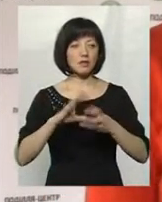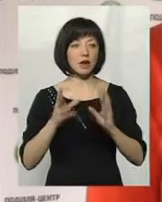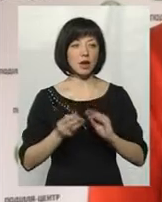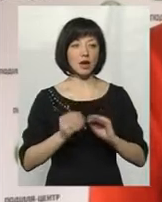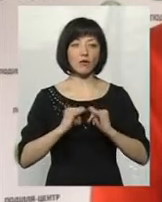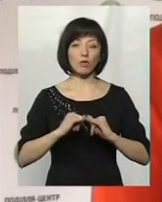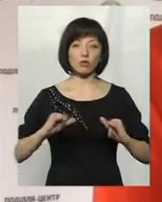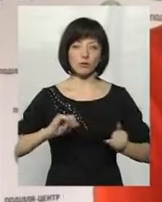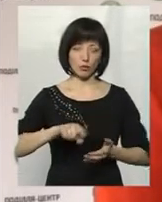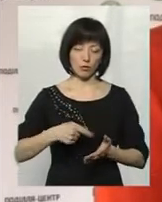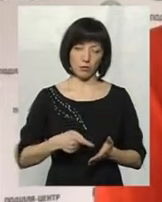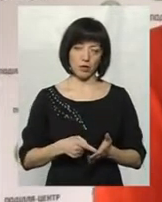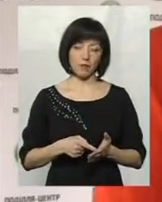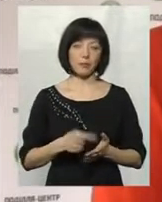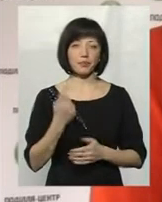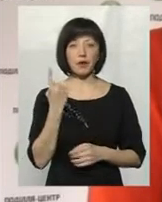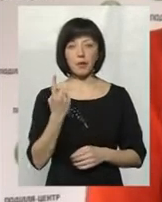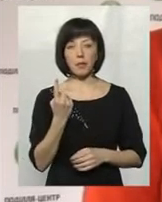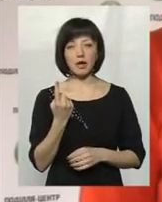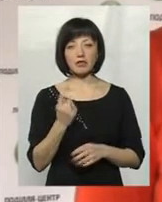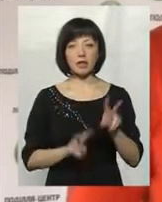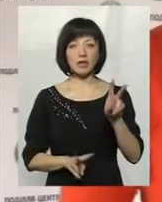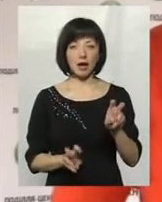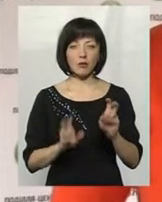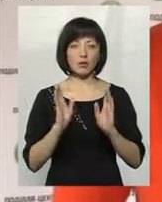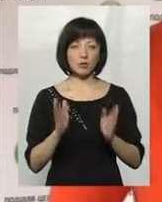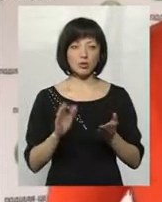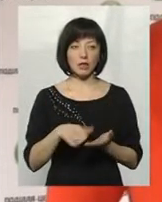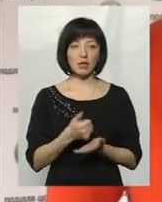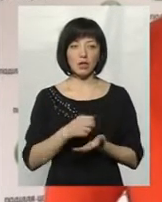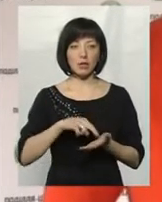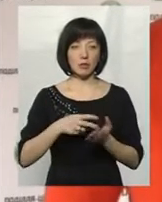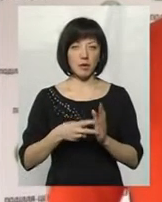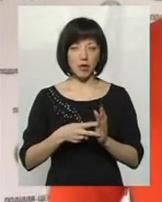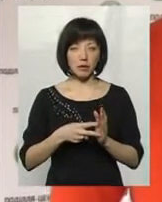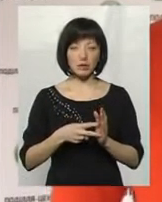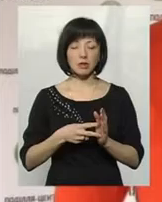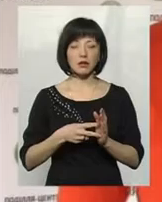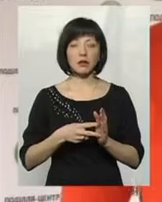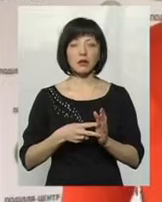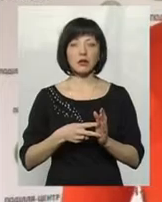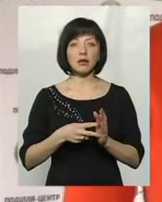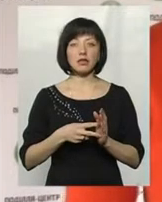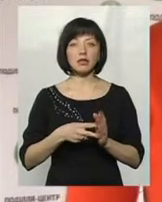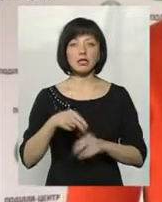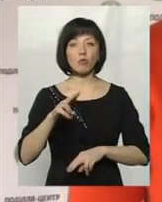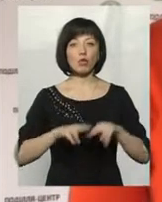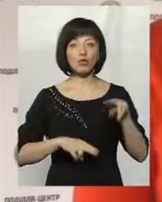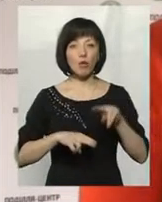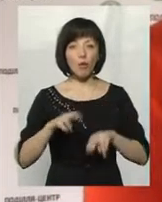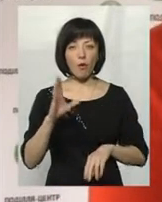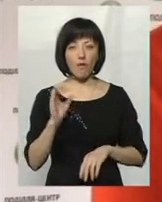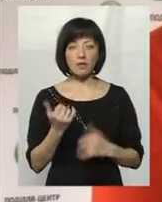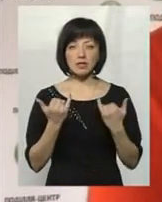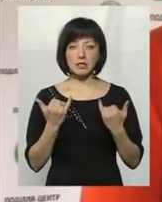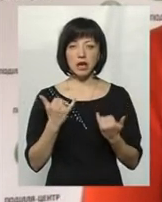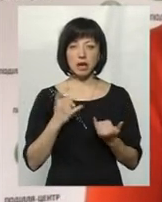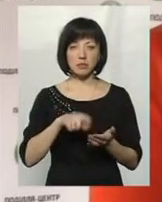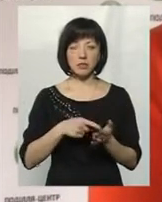розвитку міста. Перша тема – це буде генеральний план міста, забудова, оскільки зараз міська рада